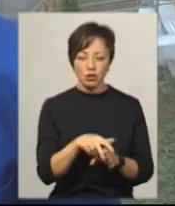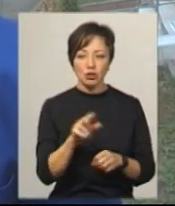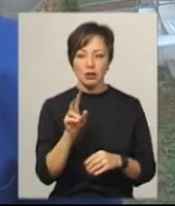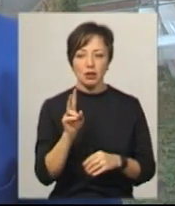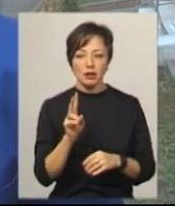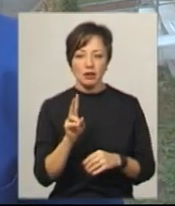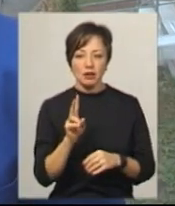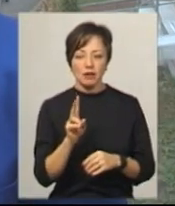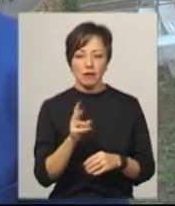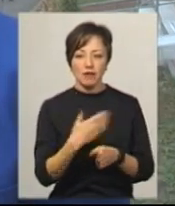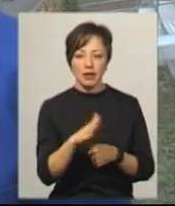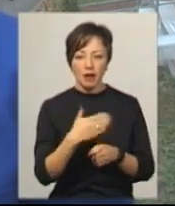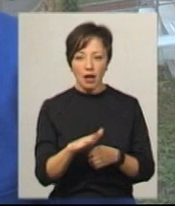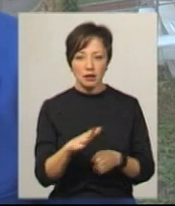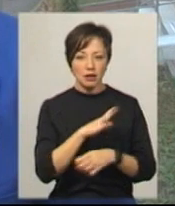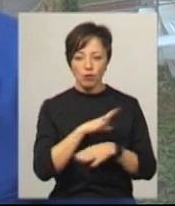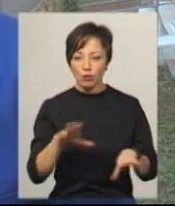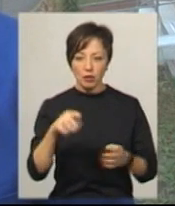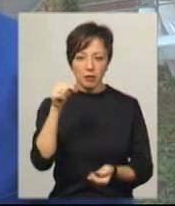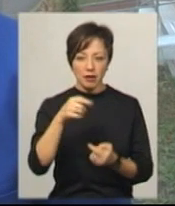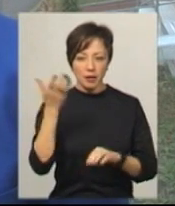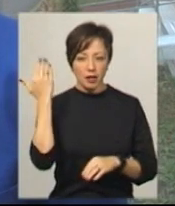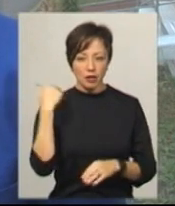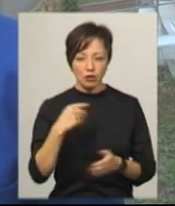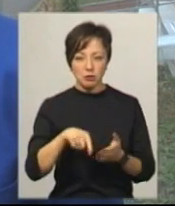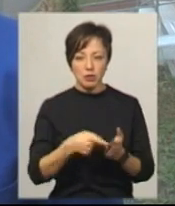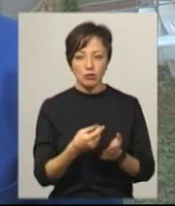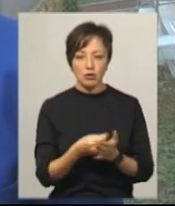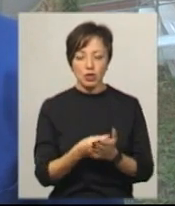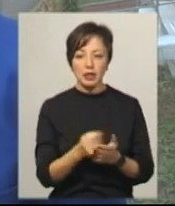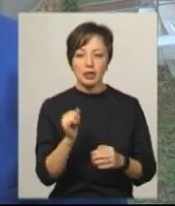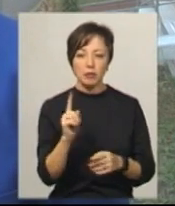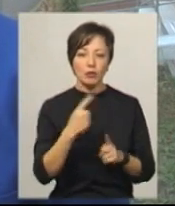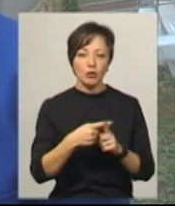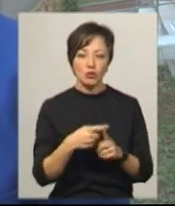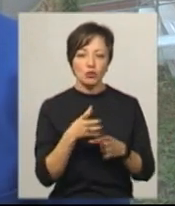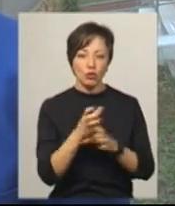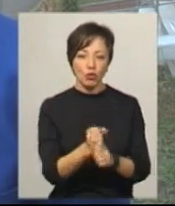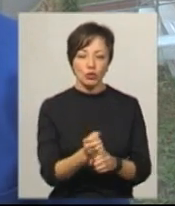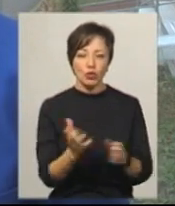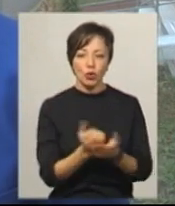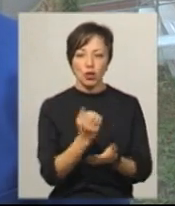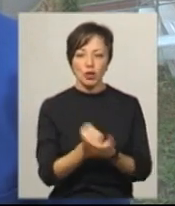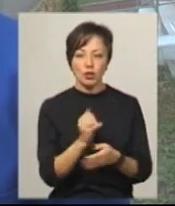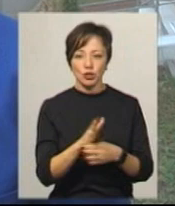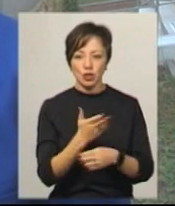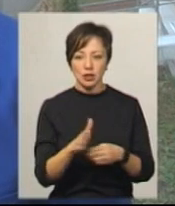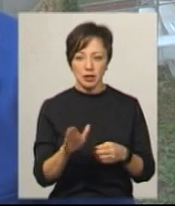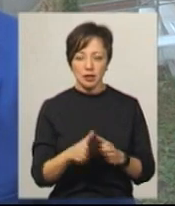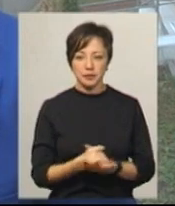видатків, які не були протаманні міським бюджетом. І при тому скорочується дохідна частина,